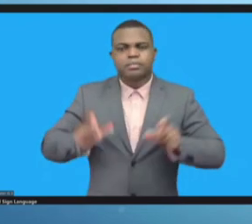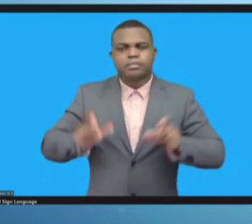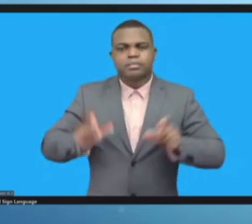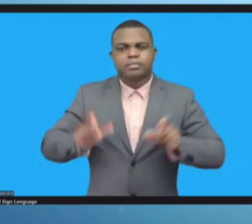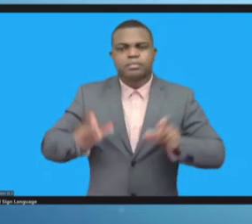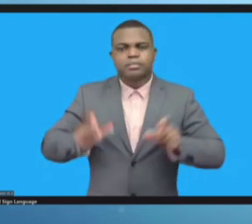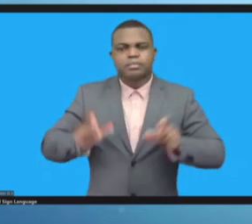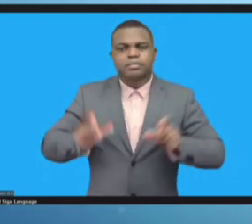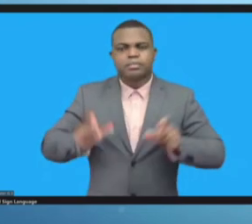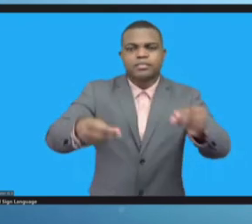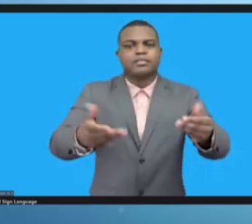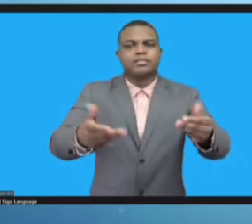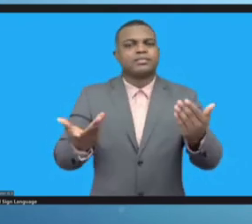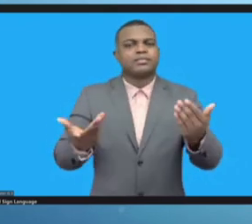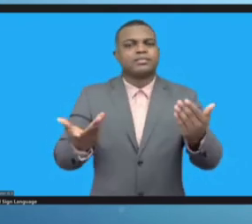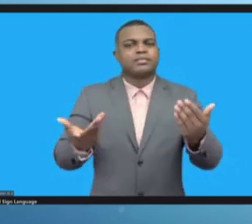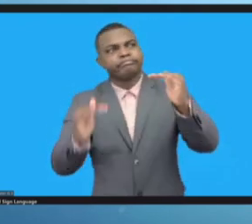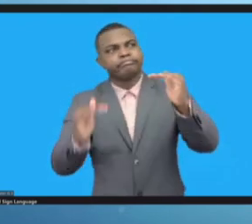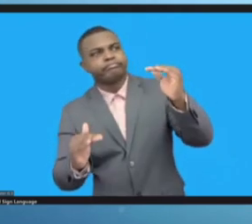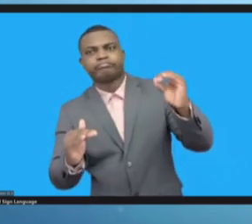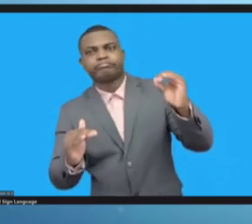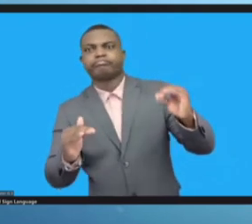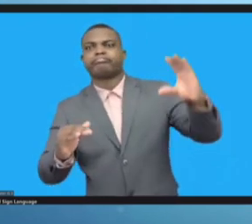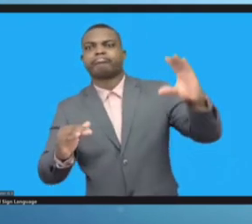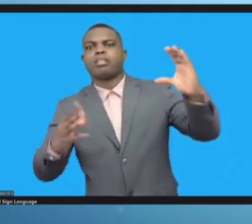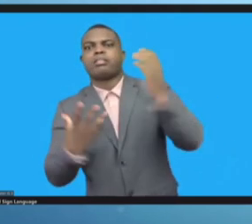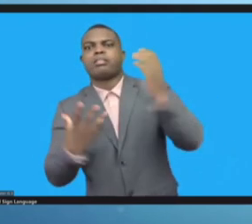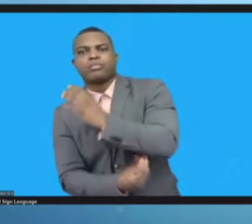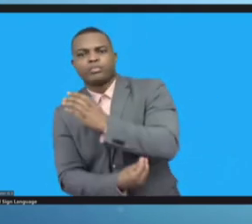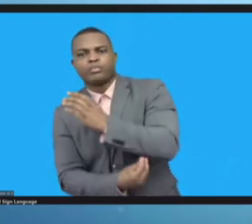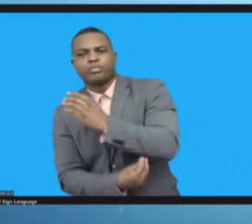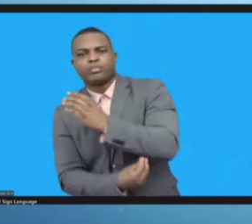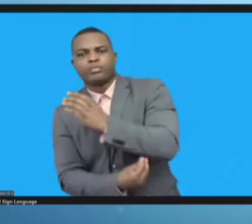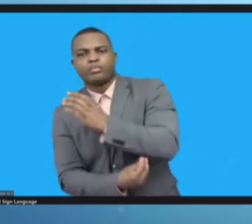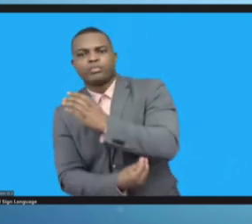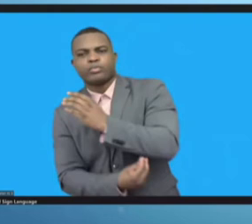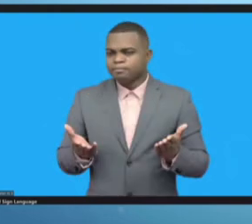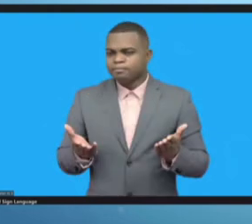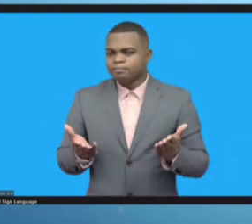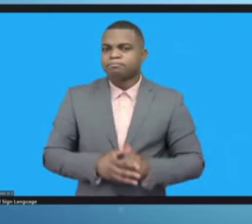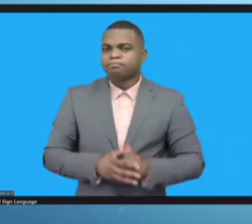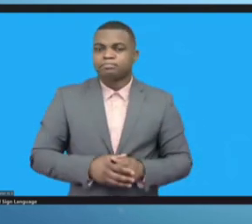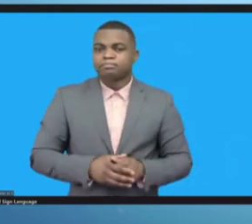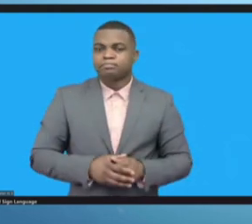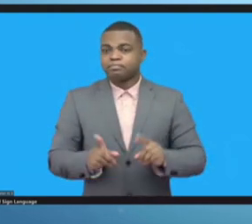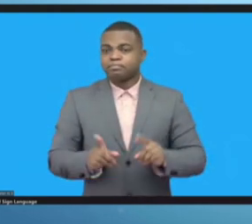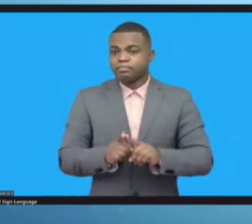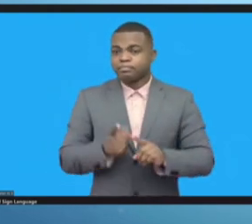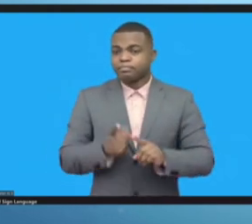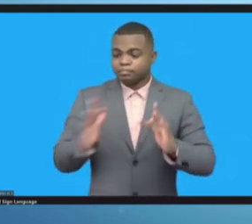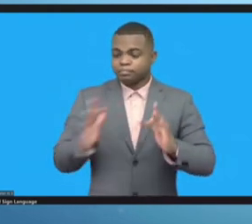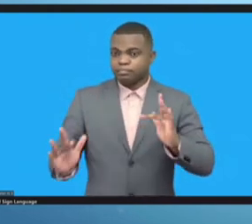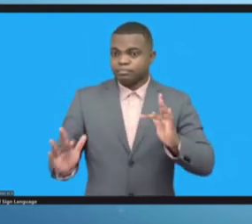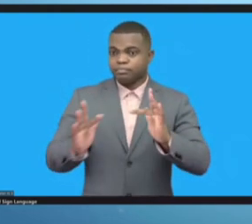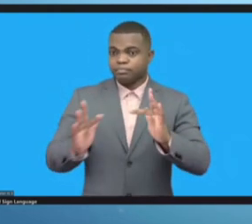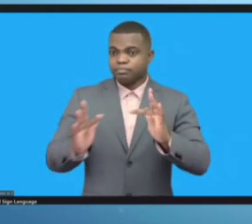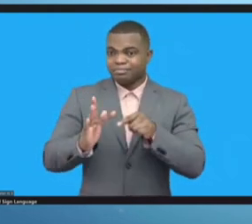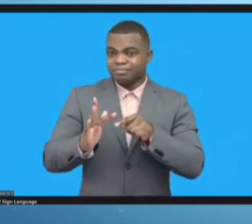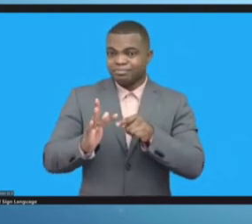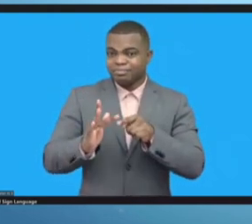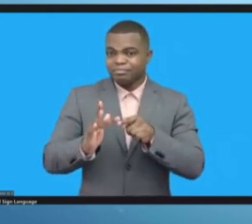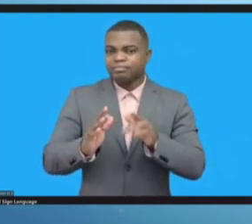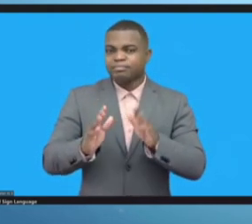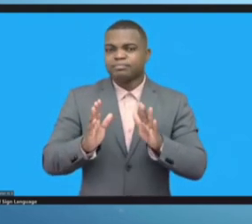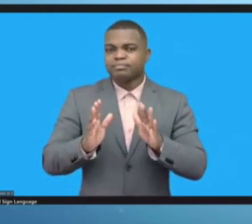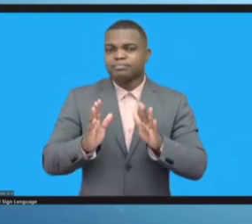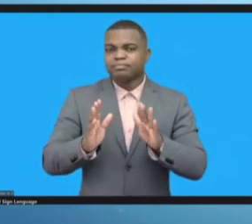l'Internet a également une face cachée, c'est celle des informations erronées et de la